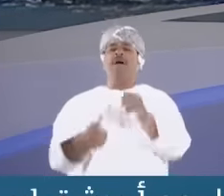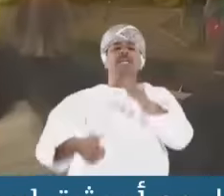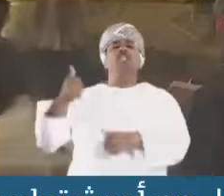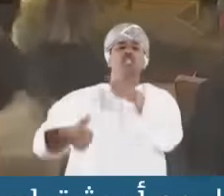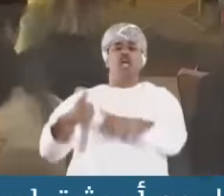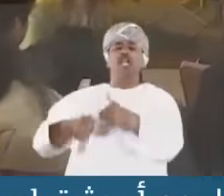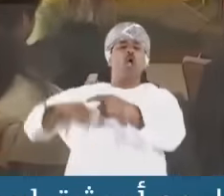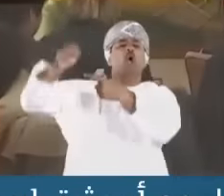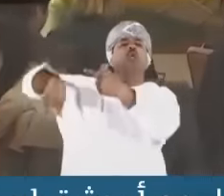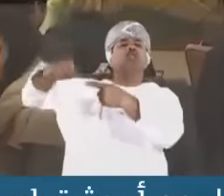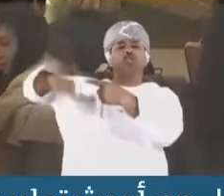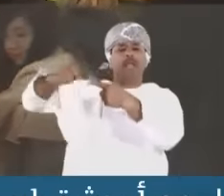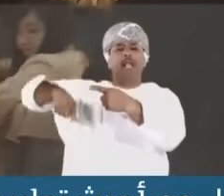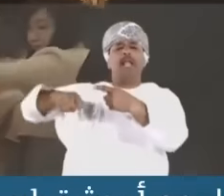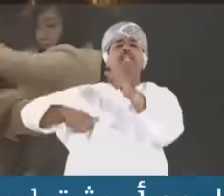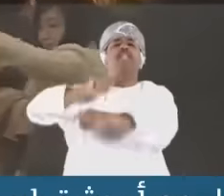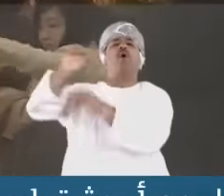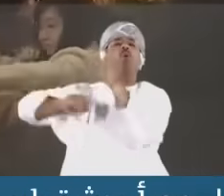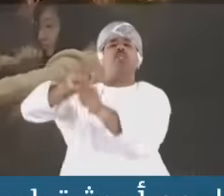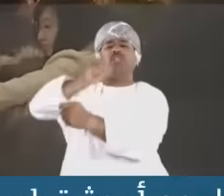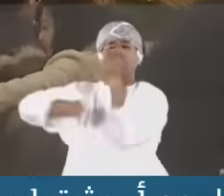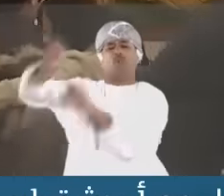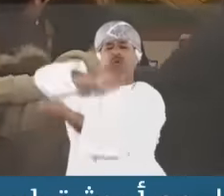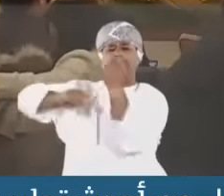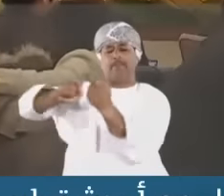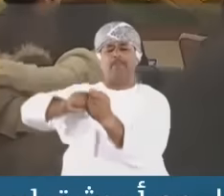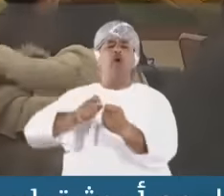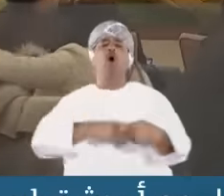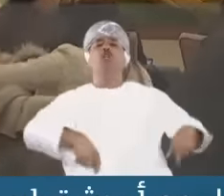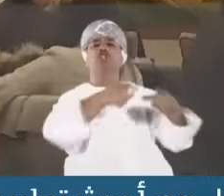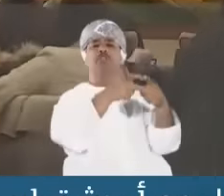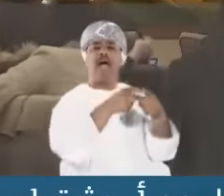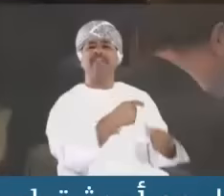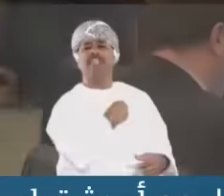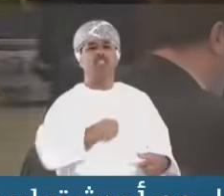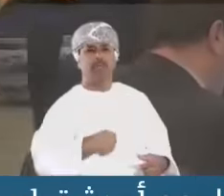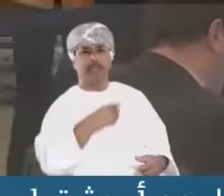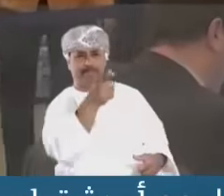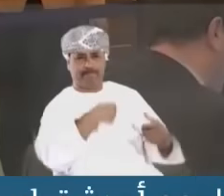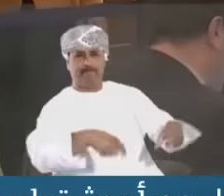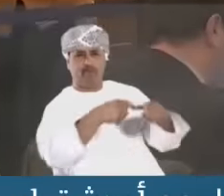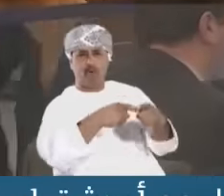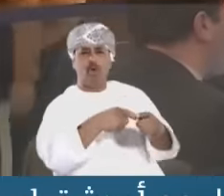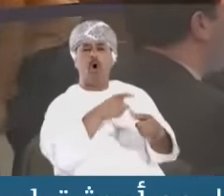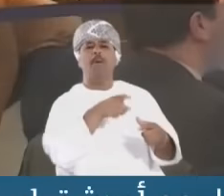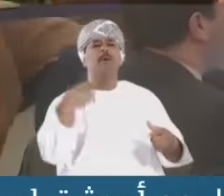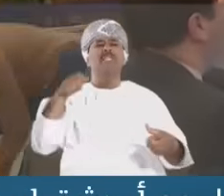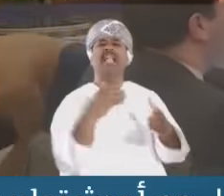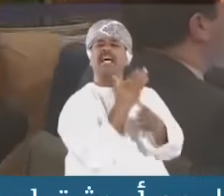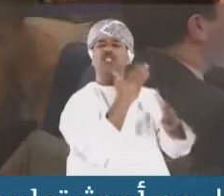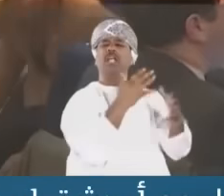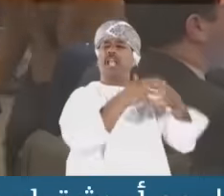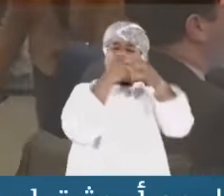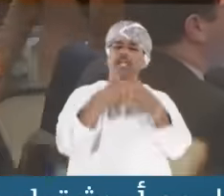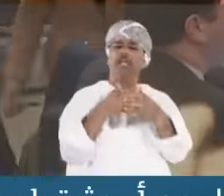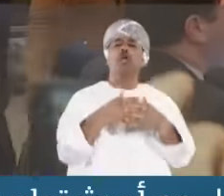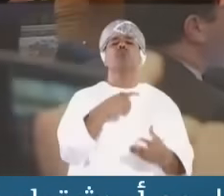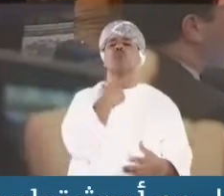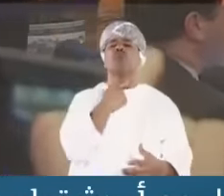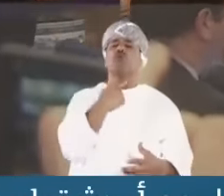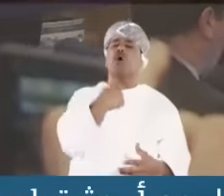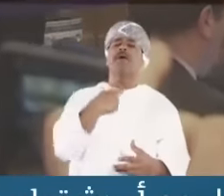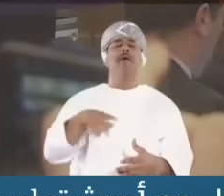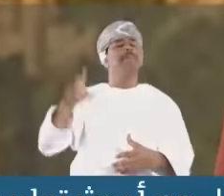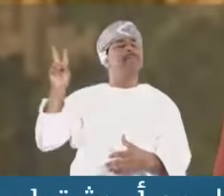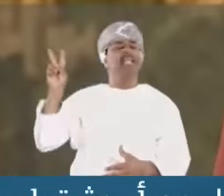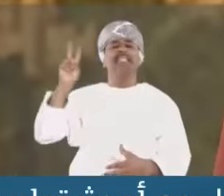كوريا الشمالية النووية. وبعد اجتماع في بكين قال كيري إن بلاده تريد تحركا جديدا من قبل مجلس